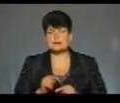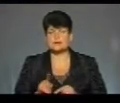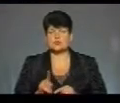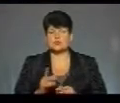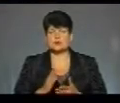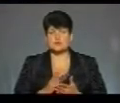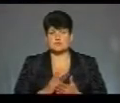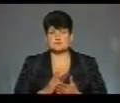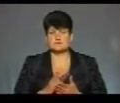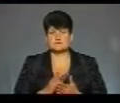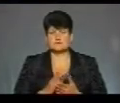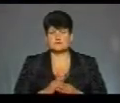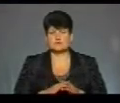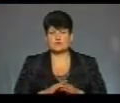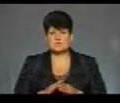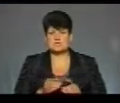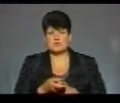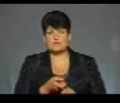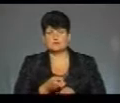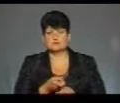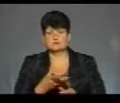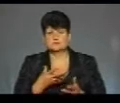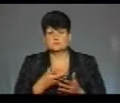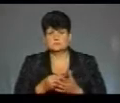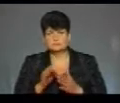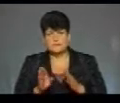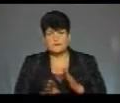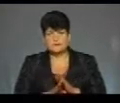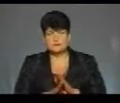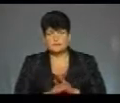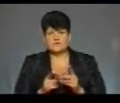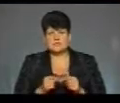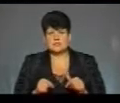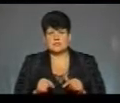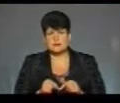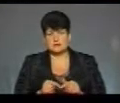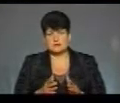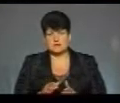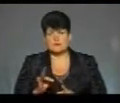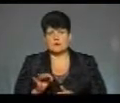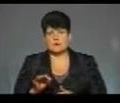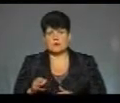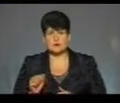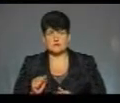є повноцінний контакт з своїм підрозділом, відділенням, ротою, взводом. Так, це теж дуже важливо. В разі, якщо